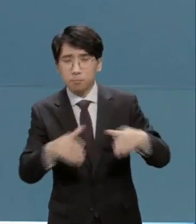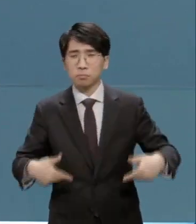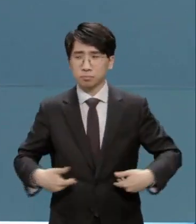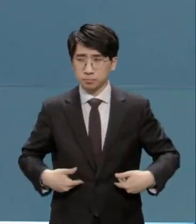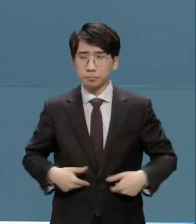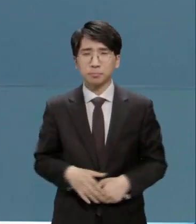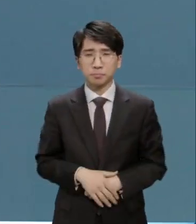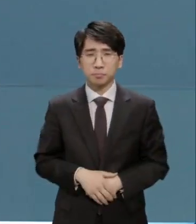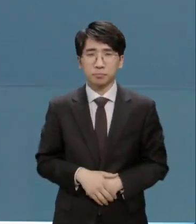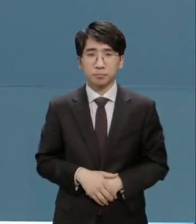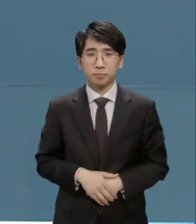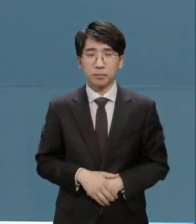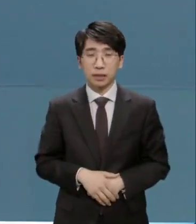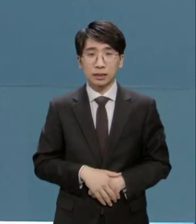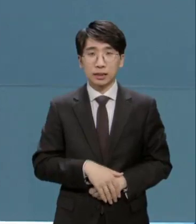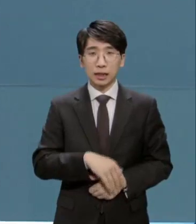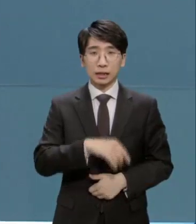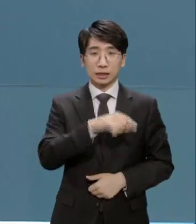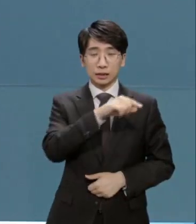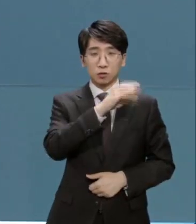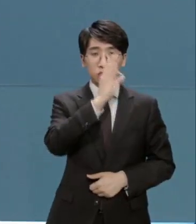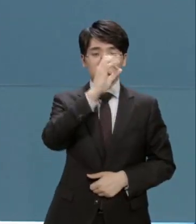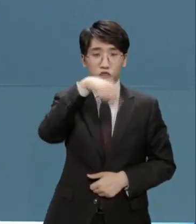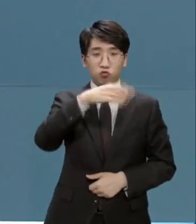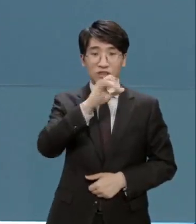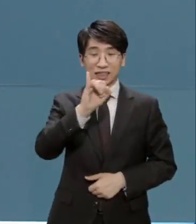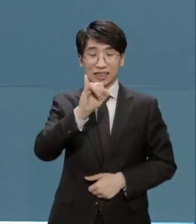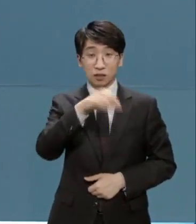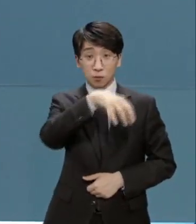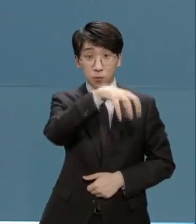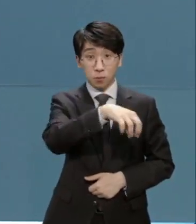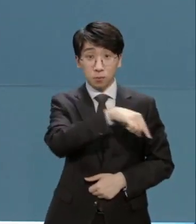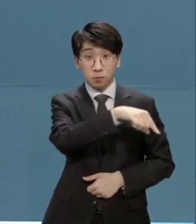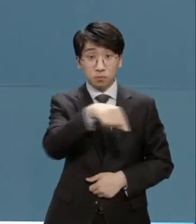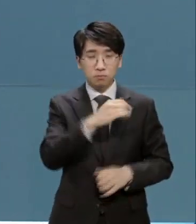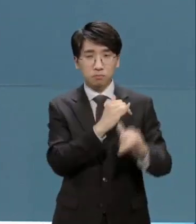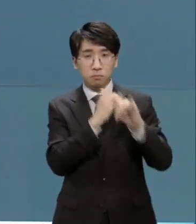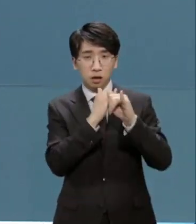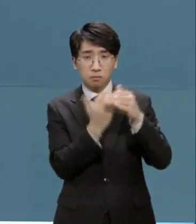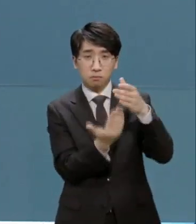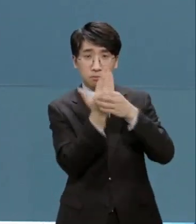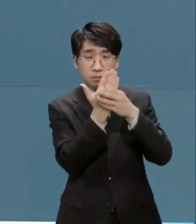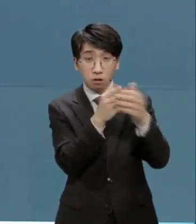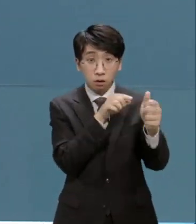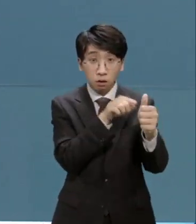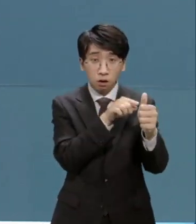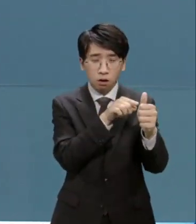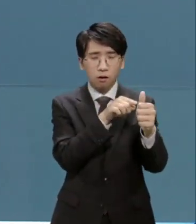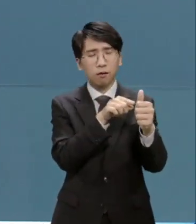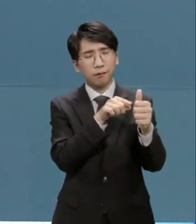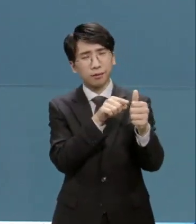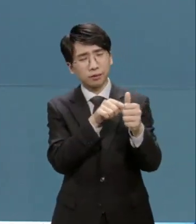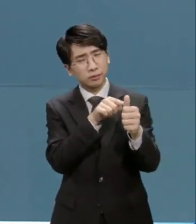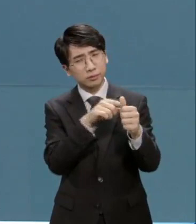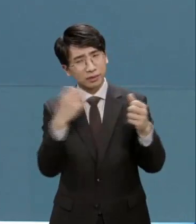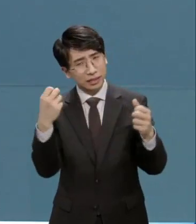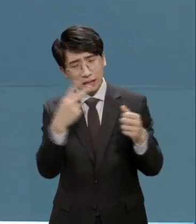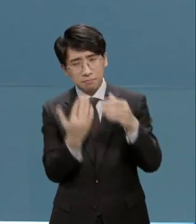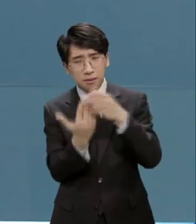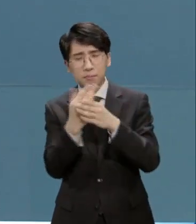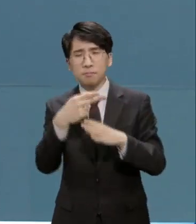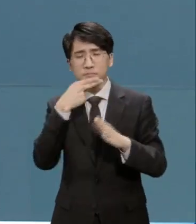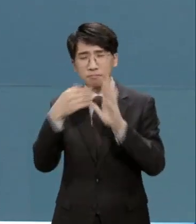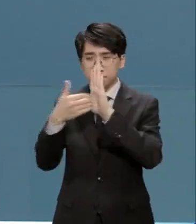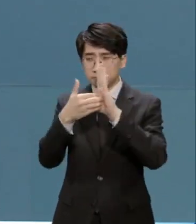보신 강북구 우이동의 한 아파트 경비원의 죽음을 계기로 이 가해자 처벌 강화와 재발 방지책 마련 목소리가 높은데요.